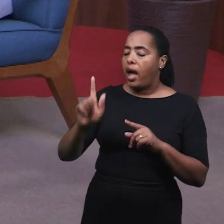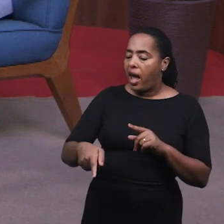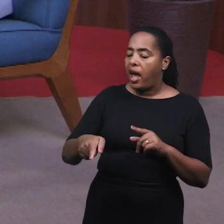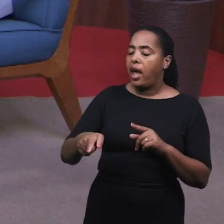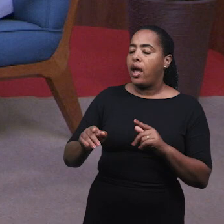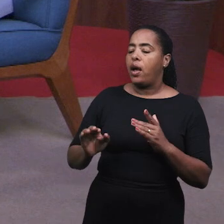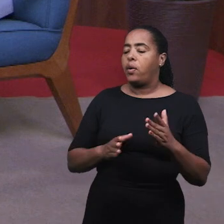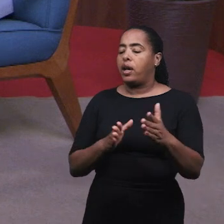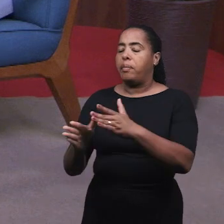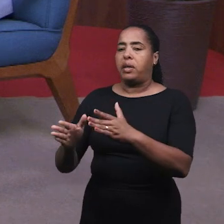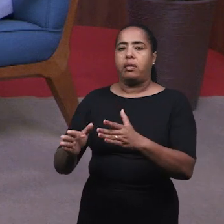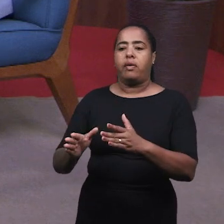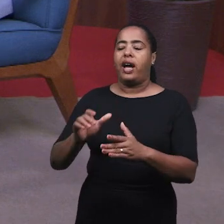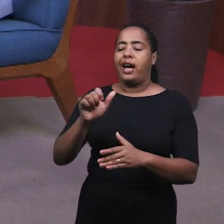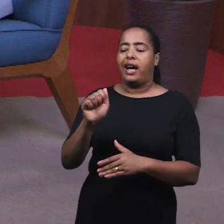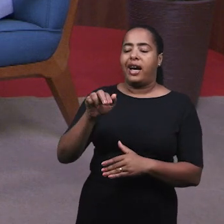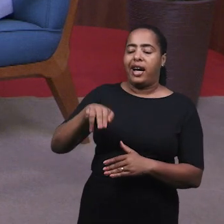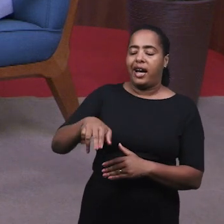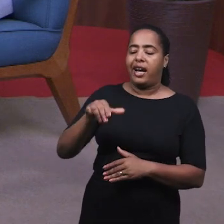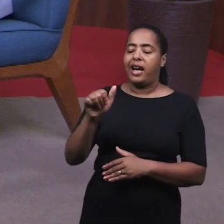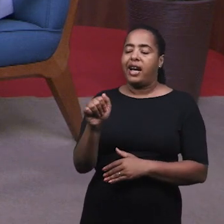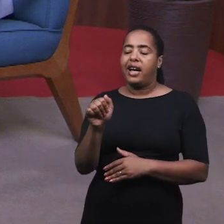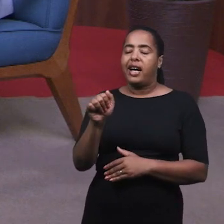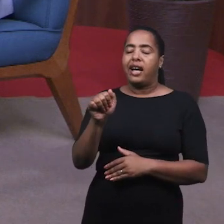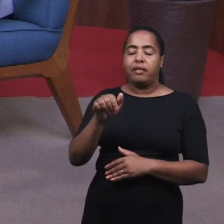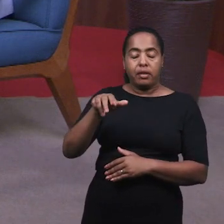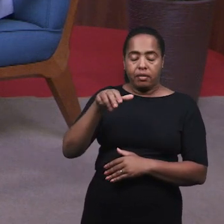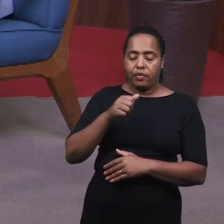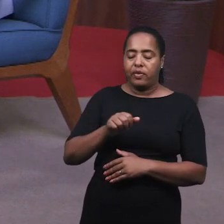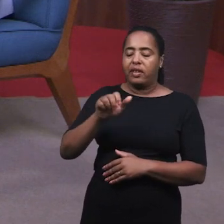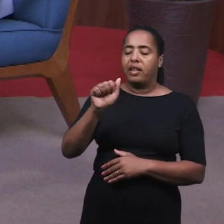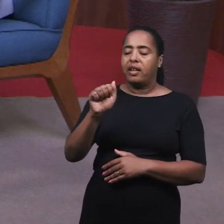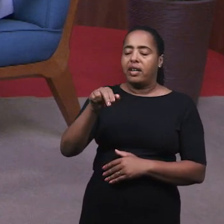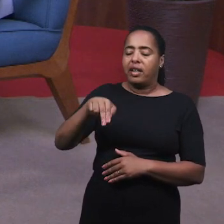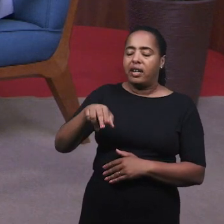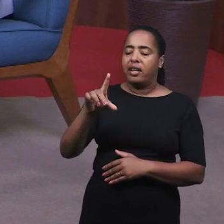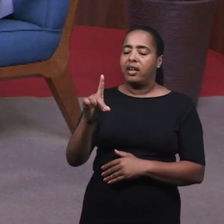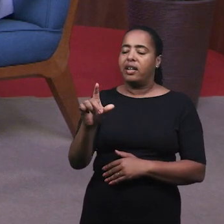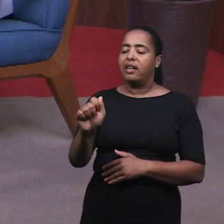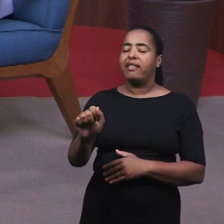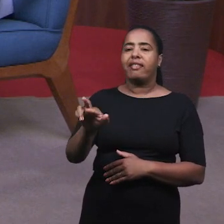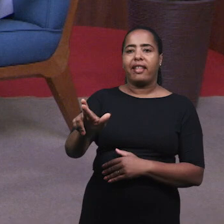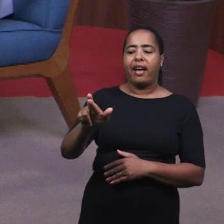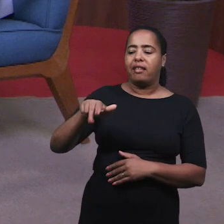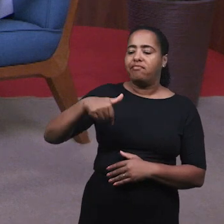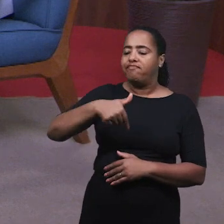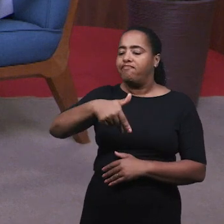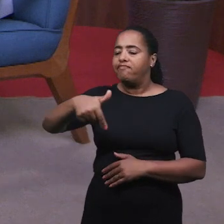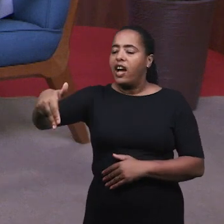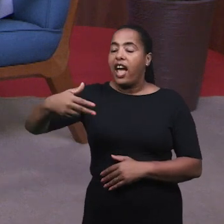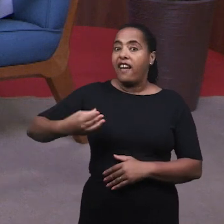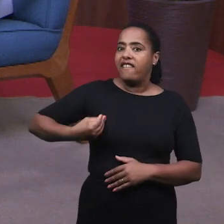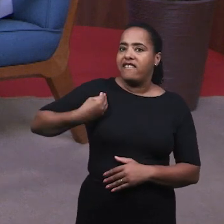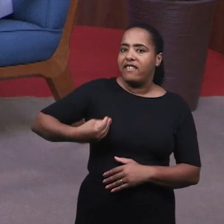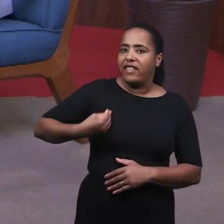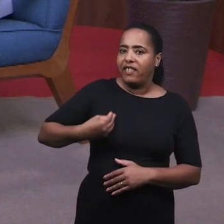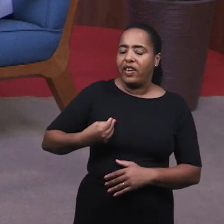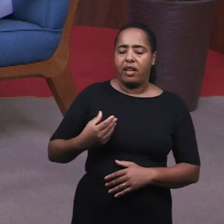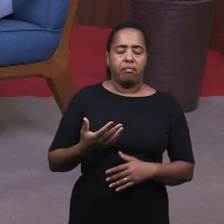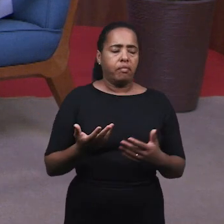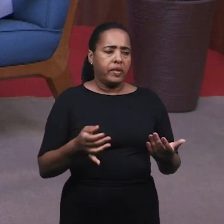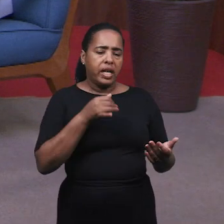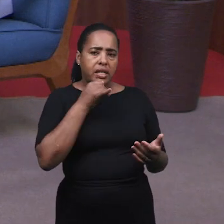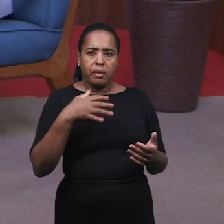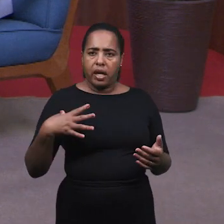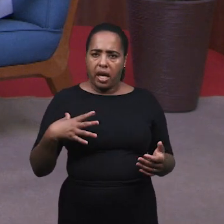en lui, c'est un processus. Nous pouvons dire c'est un salut qui est dynamique. Ah, je suis sauvé, sauvé pour toujours.